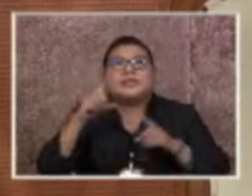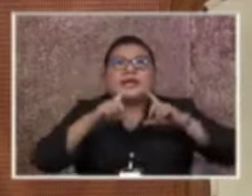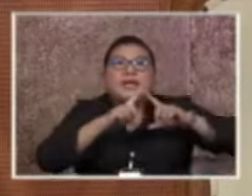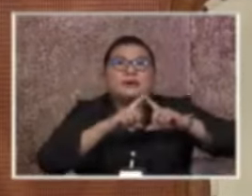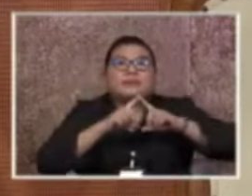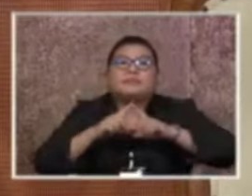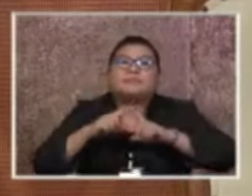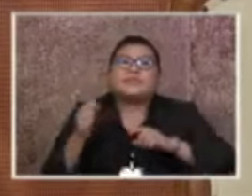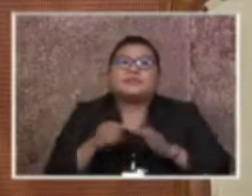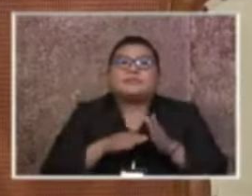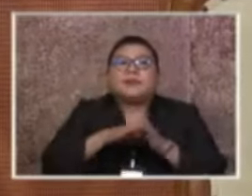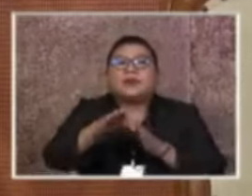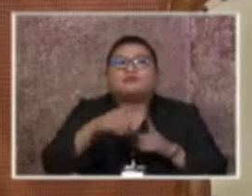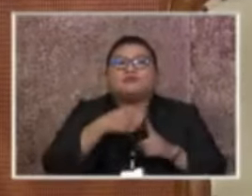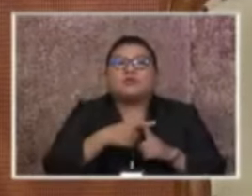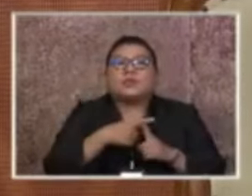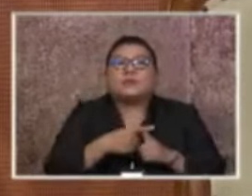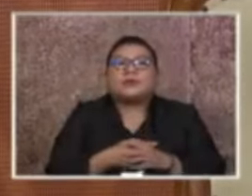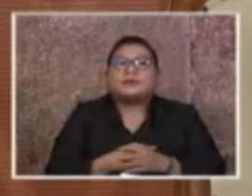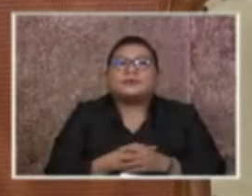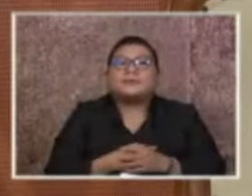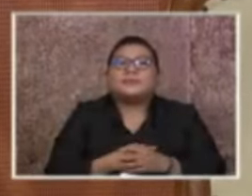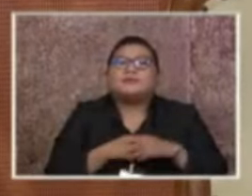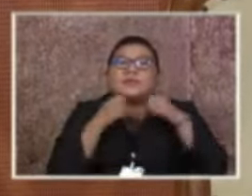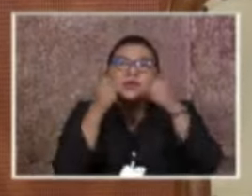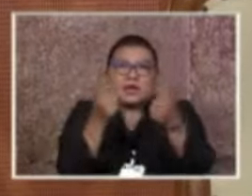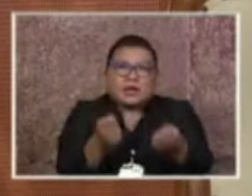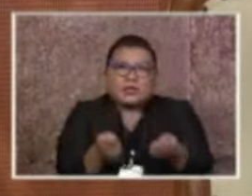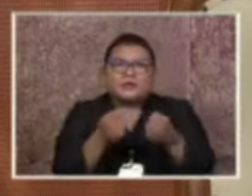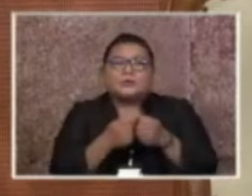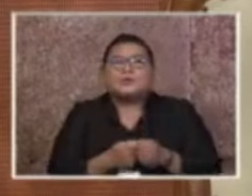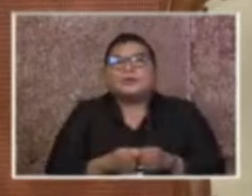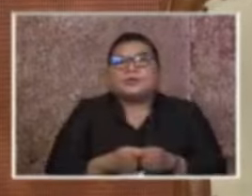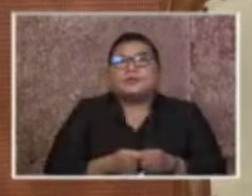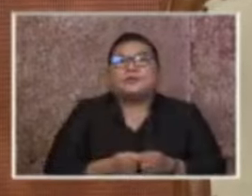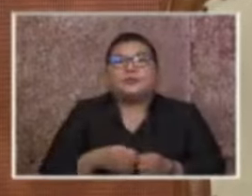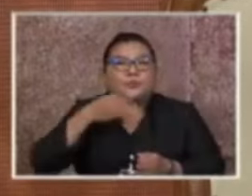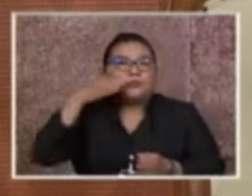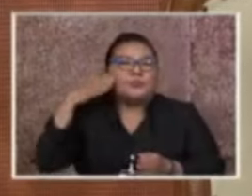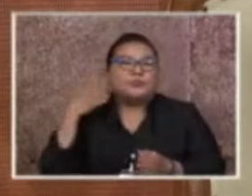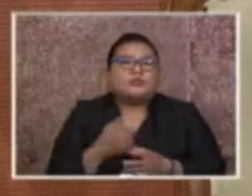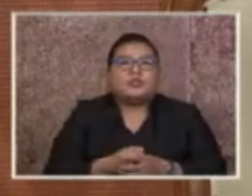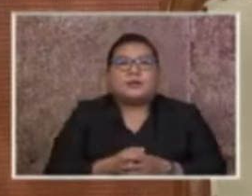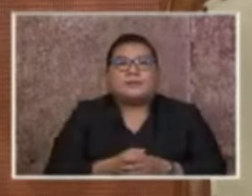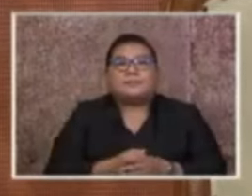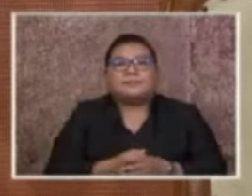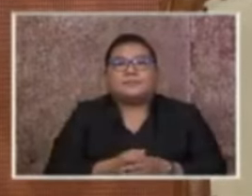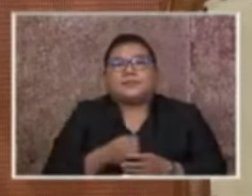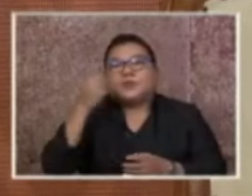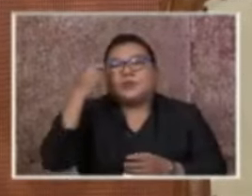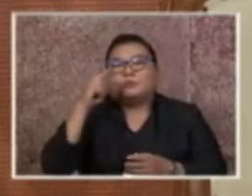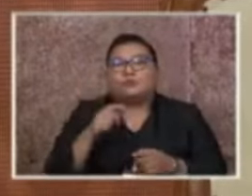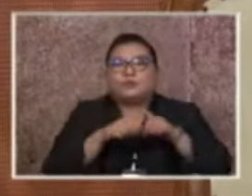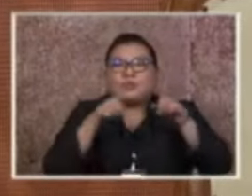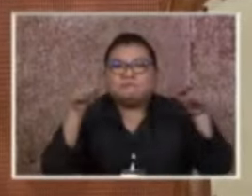kasih bagi saya tambahannya bagi saya adalah memberikan reward memanggil pemuda-pemuda Karangasem generasi Jen untuk memberikan tempat